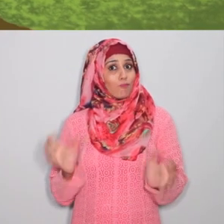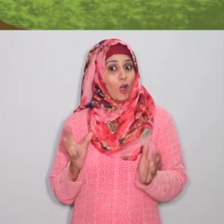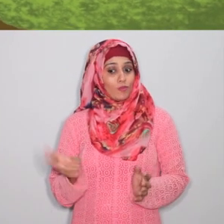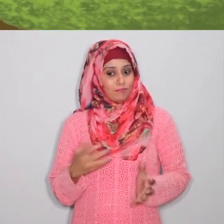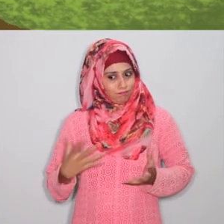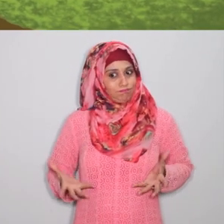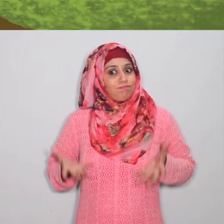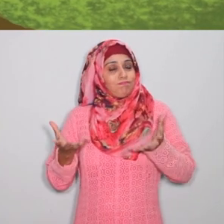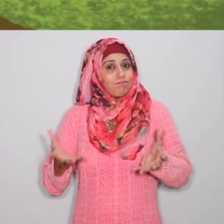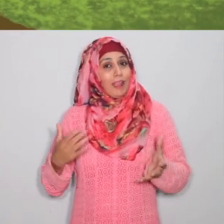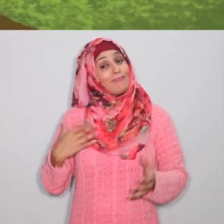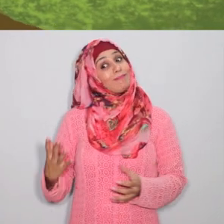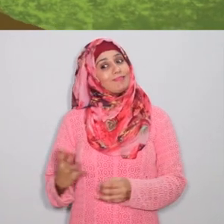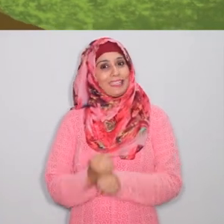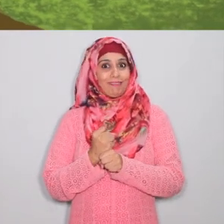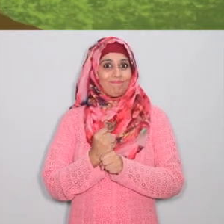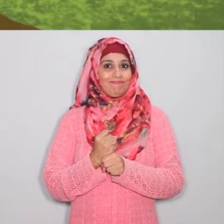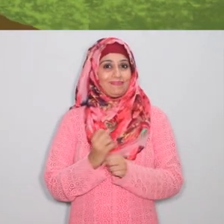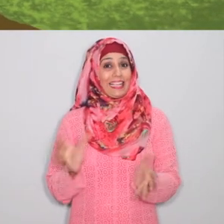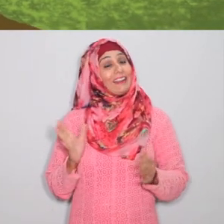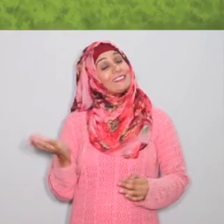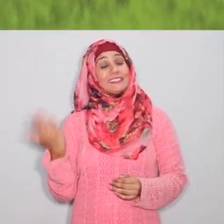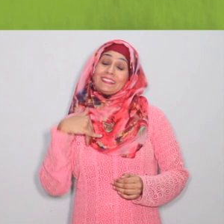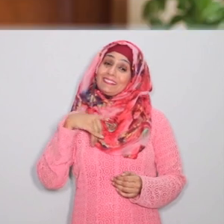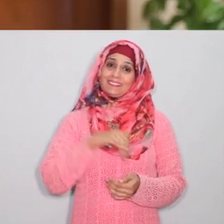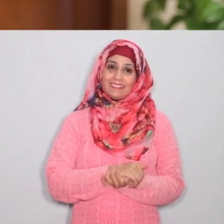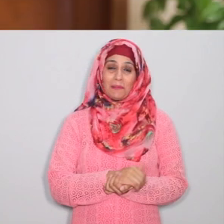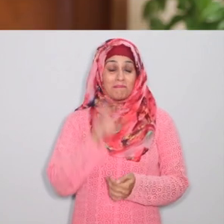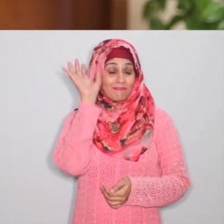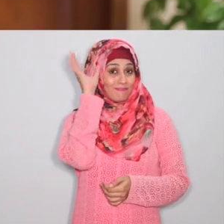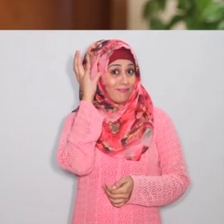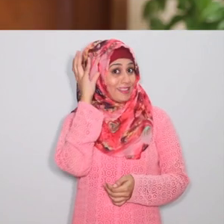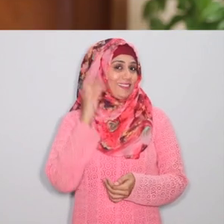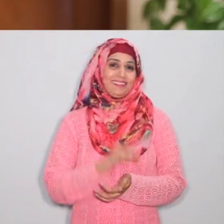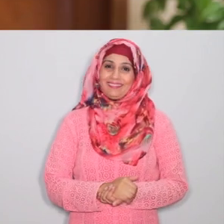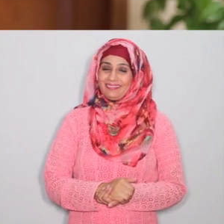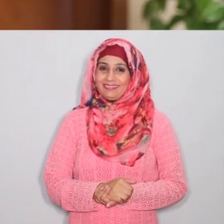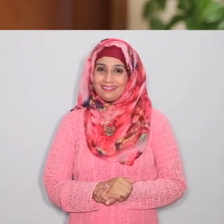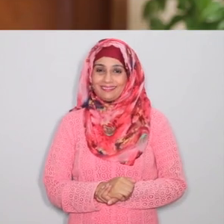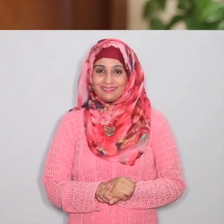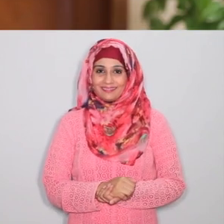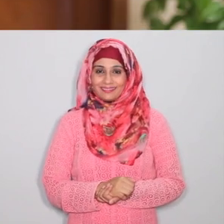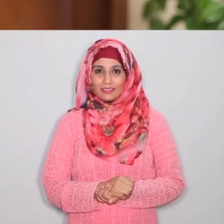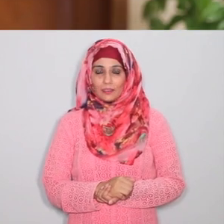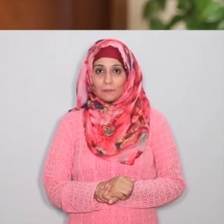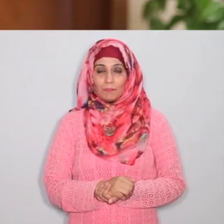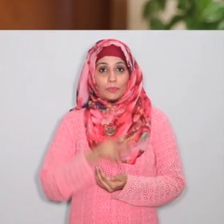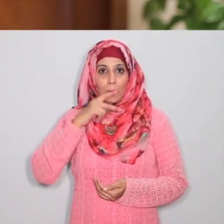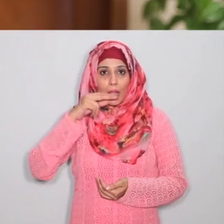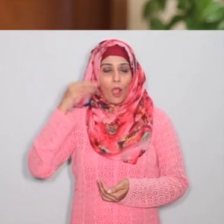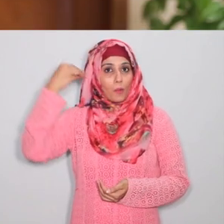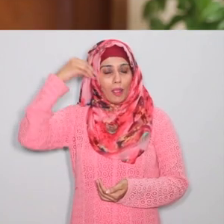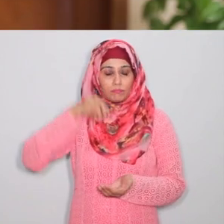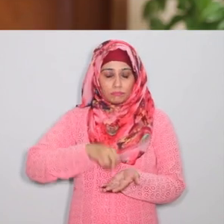लेकर आया हूं हम सब मिलकर इनसे खेलते हैं बहुत मजा आएगा आ कि उन्होंने खड़ा हुआ